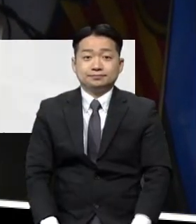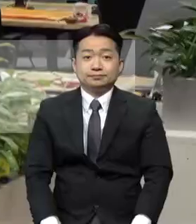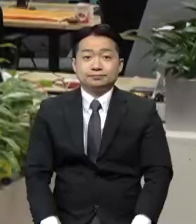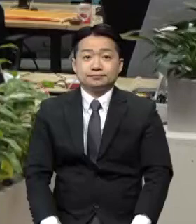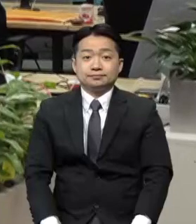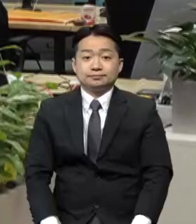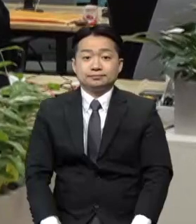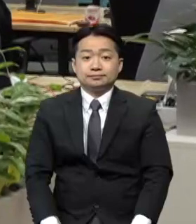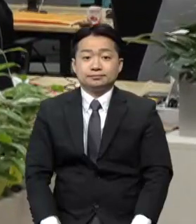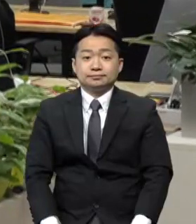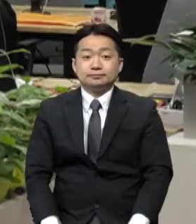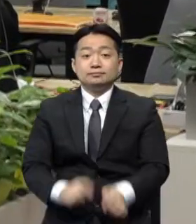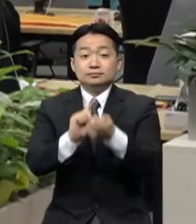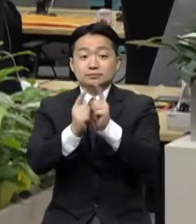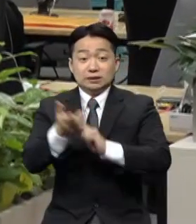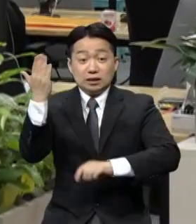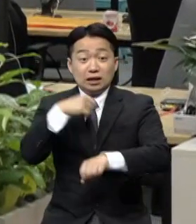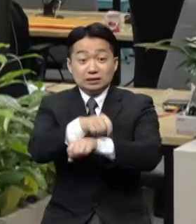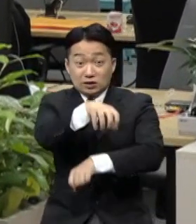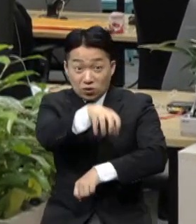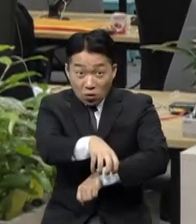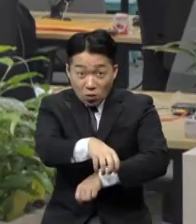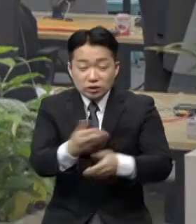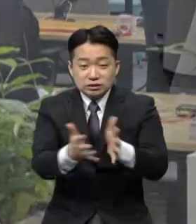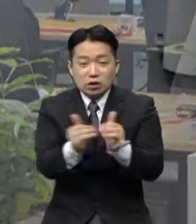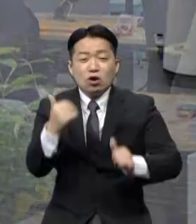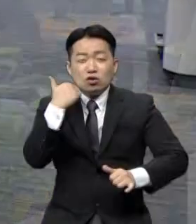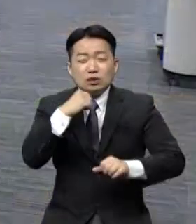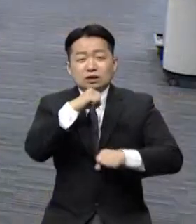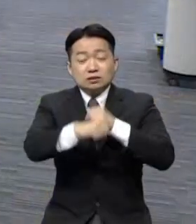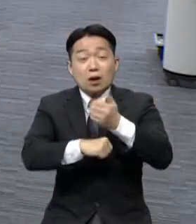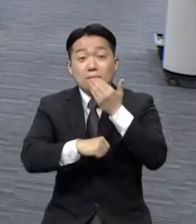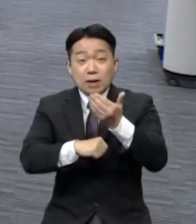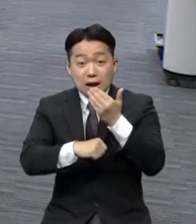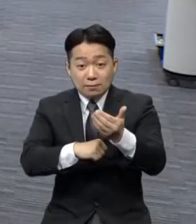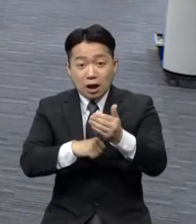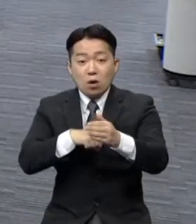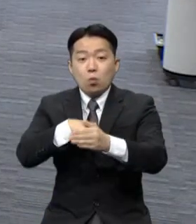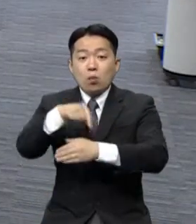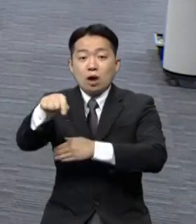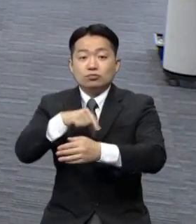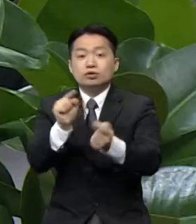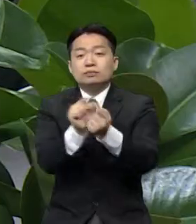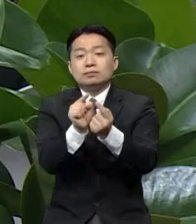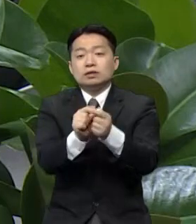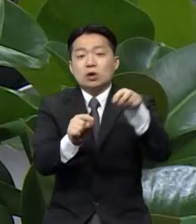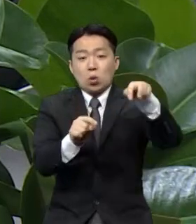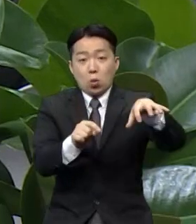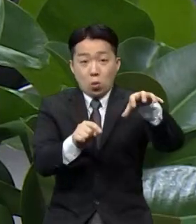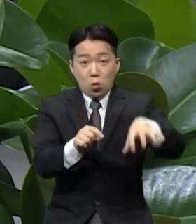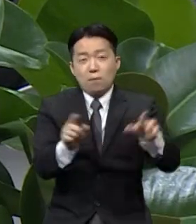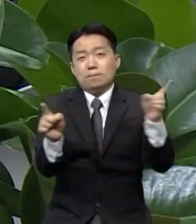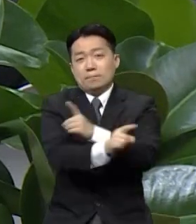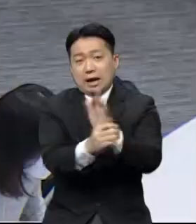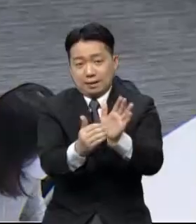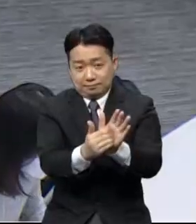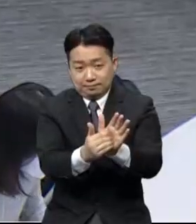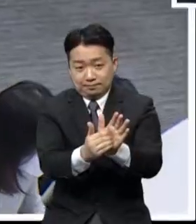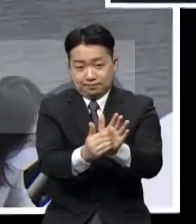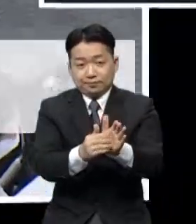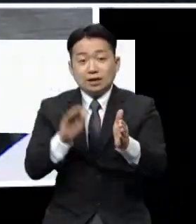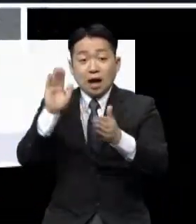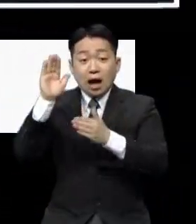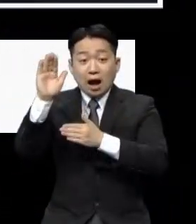같아요. 대신 기존 사무실은 직원 누구나 쓸 수 있는 외부 인사 미팅 장소로 꾸몄습니다.